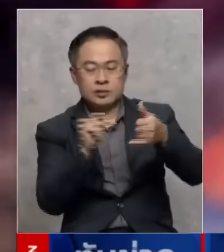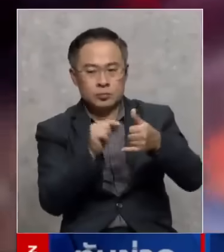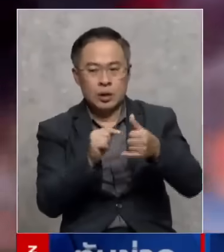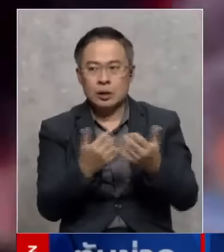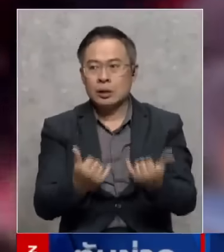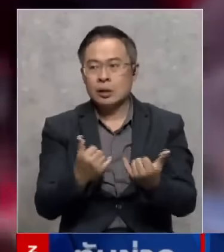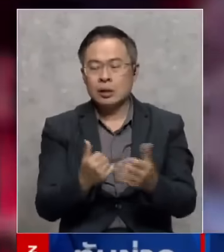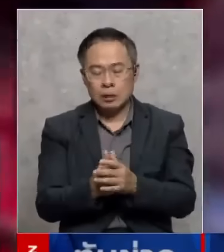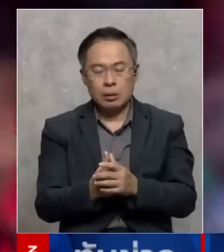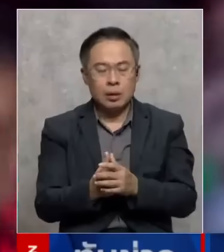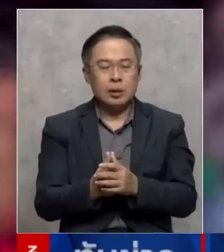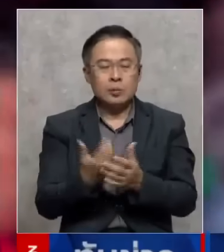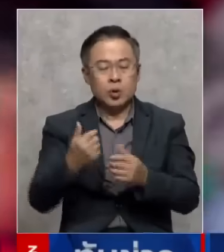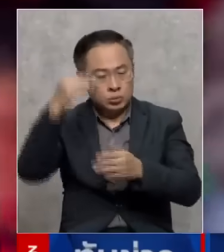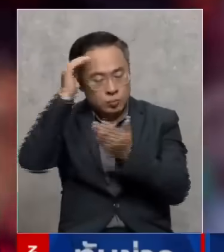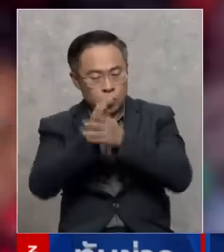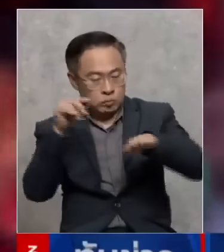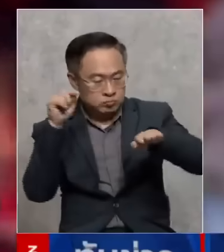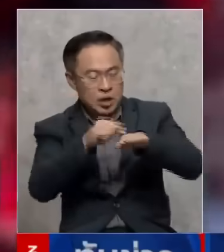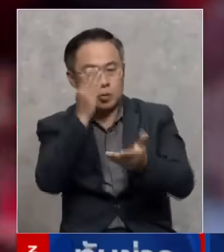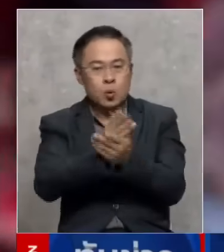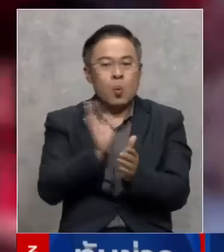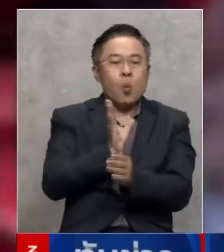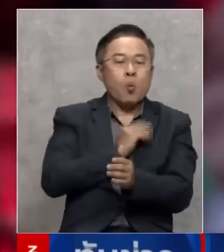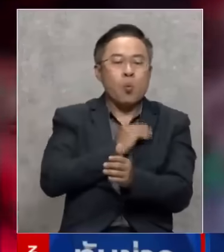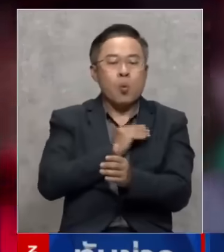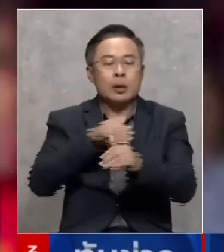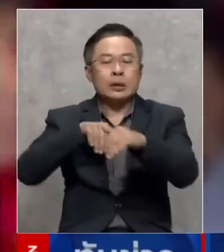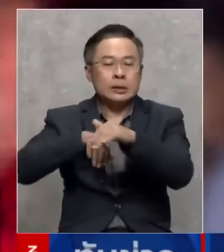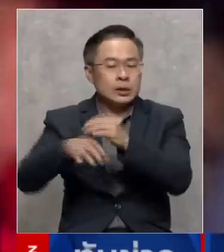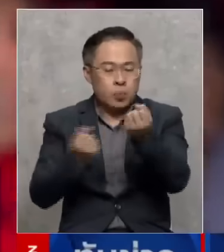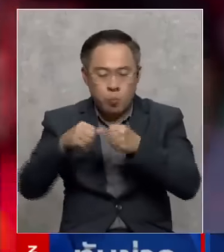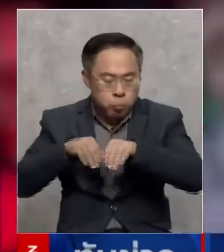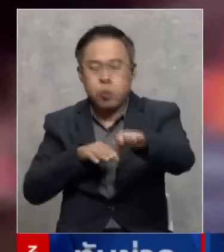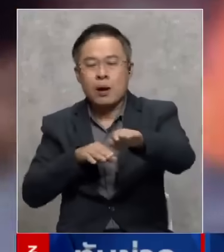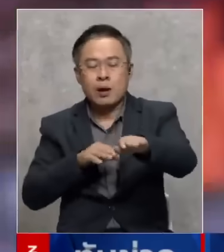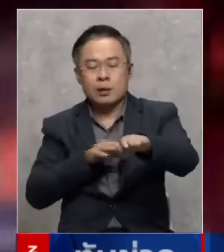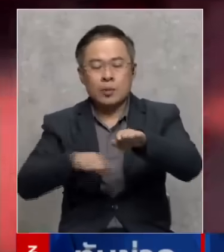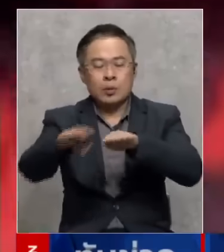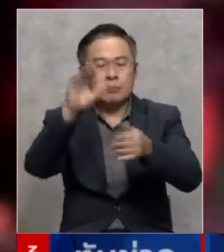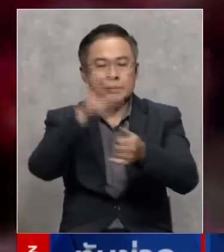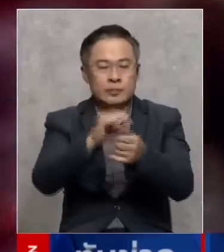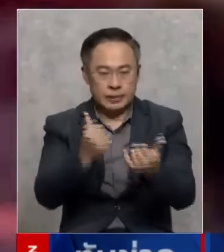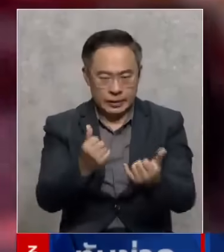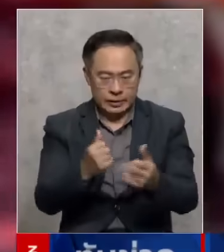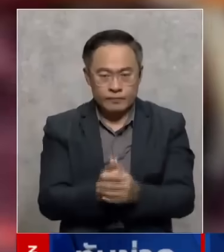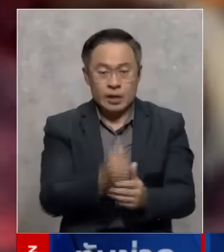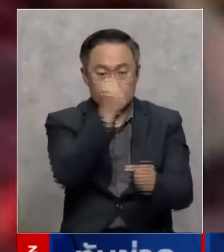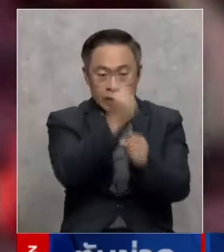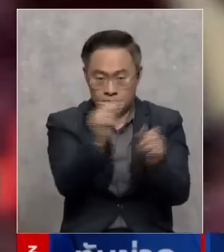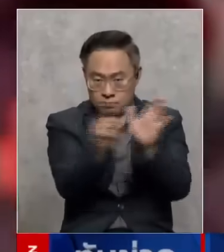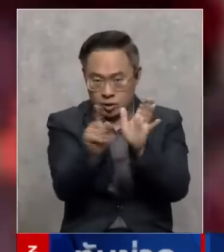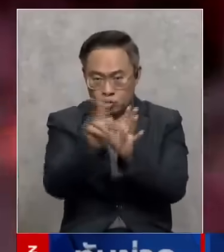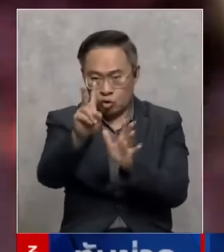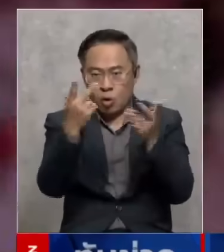รถยนต์ที่ใช้หรออ๋อยืมแม่มาอ้างกับแม่บอกแม่จะเอาไปเที่ยวแต่เอามาใช้ขนแรงงานต่างด้าวแล้วค่ะเพราะอะไร